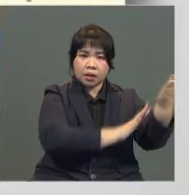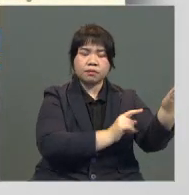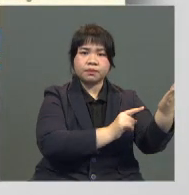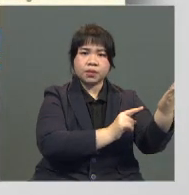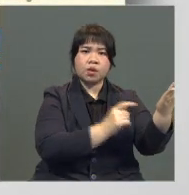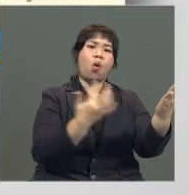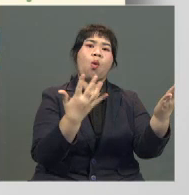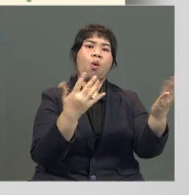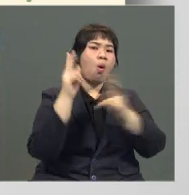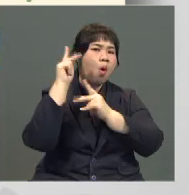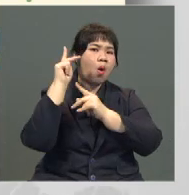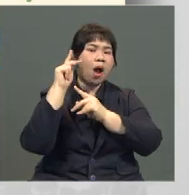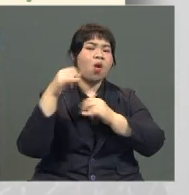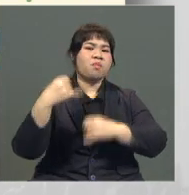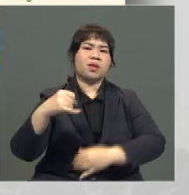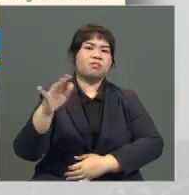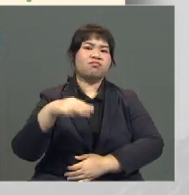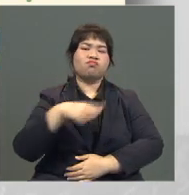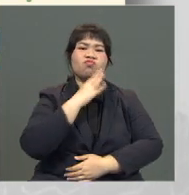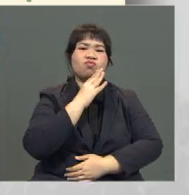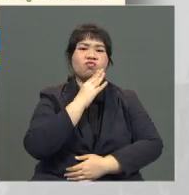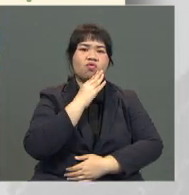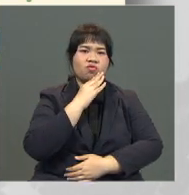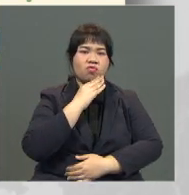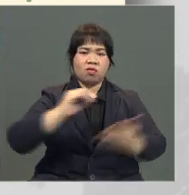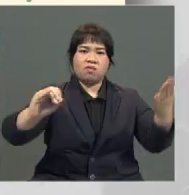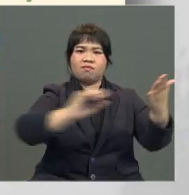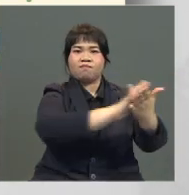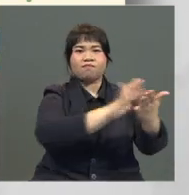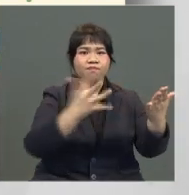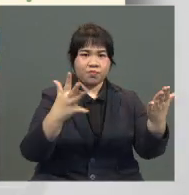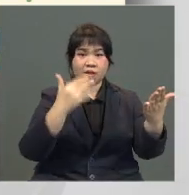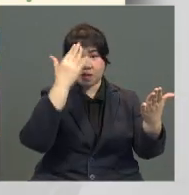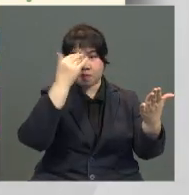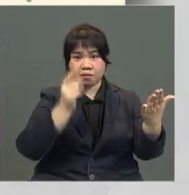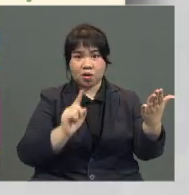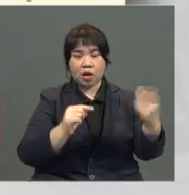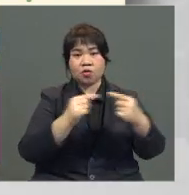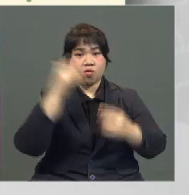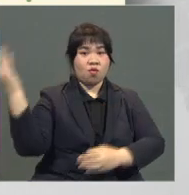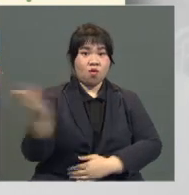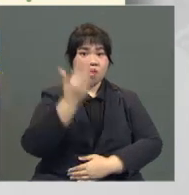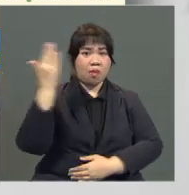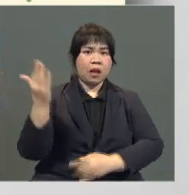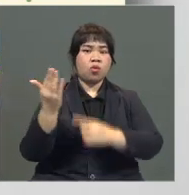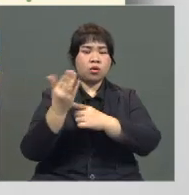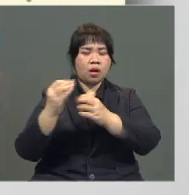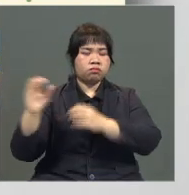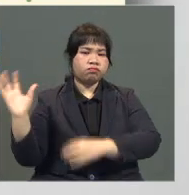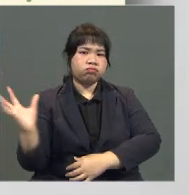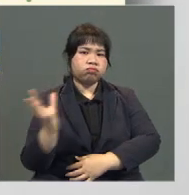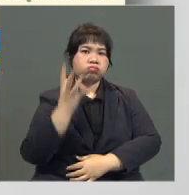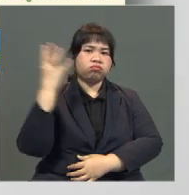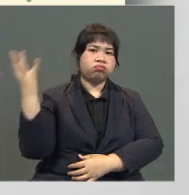ค่ะอันนี้เขาบอกว่าเป็นข่าวที่ไม่จริงออกมายืนยันแล้วว่าไม่เข้าประเทศไทยแน่นอนที่สำคัญเจ้าพายุลูกนี้ก็ยังไม่ได้เกาะ